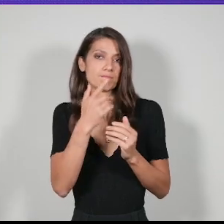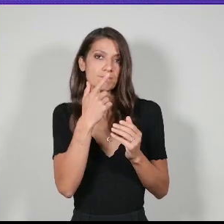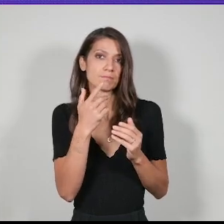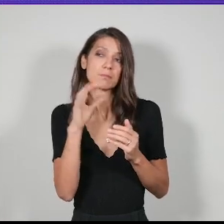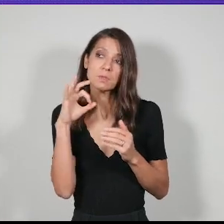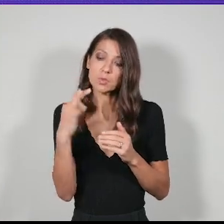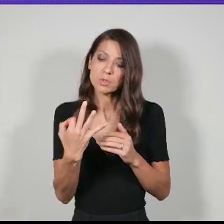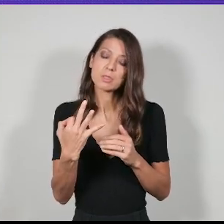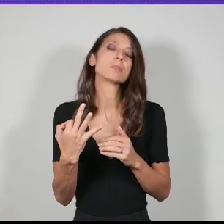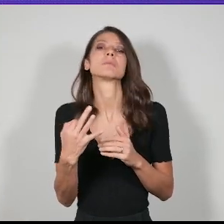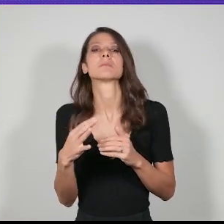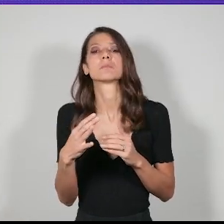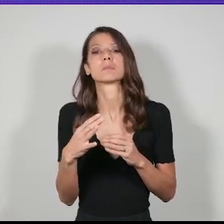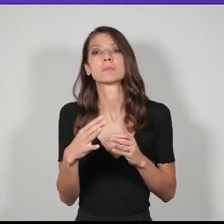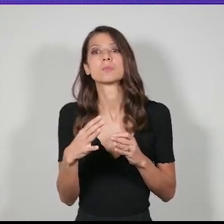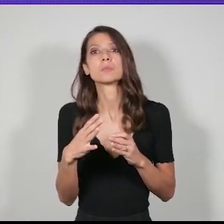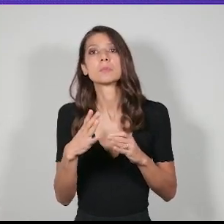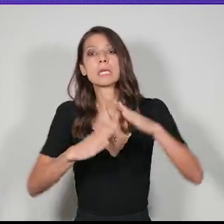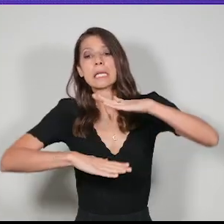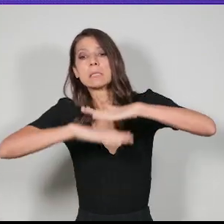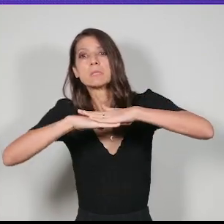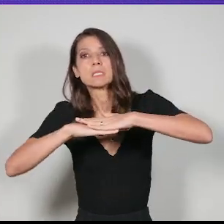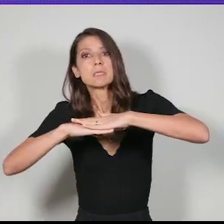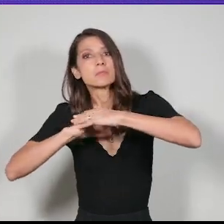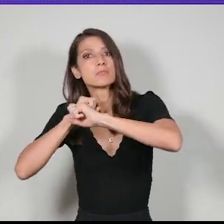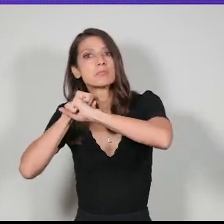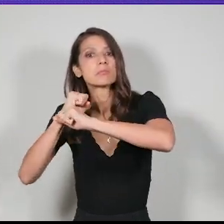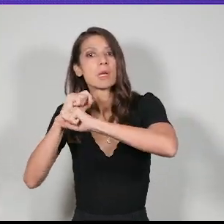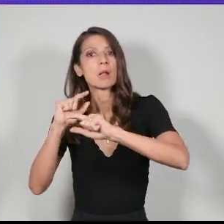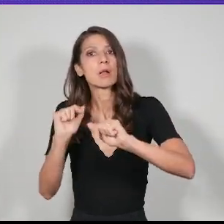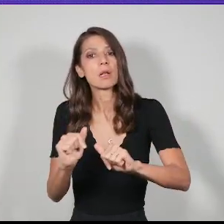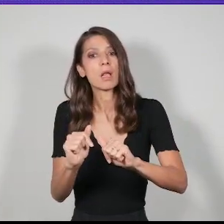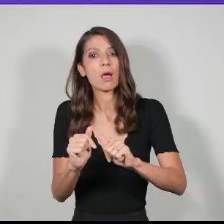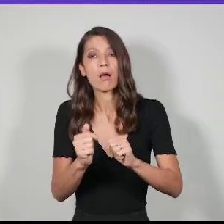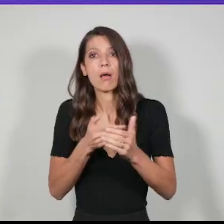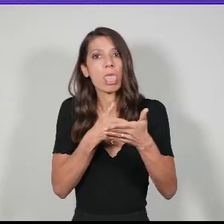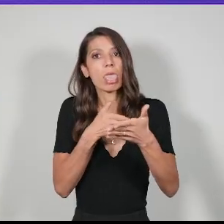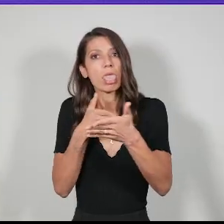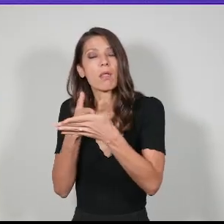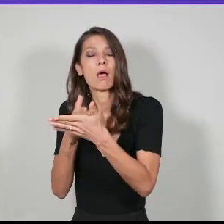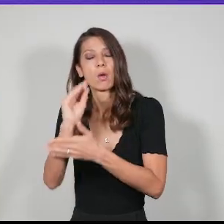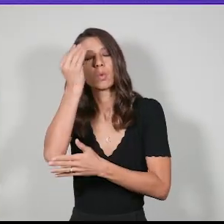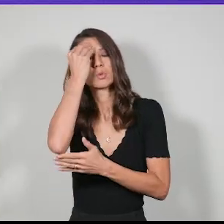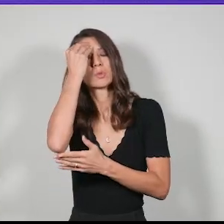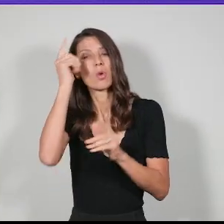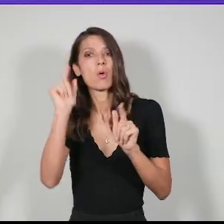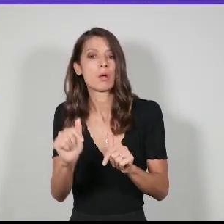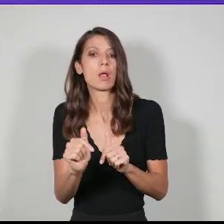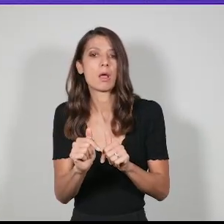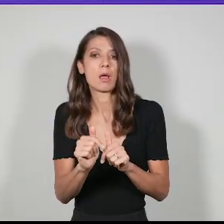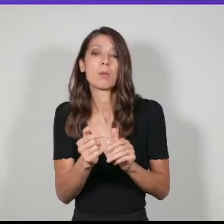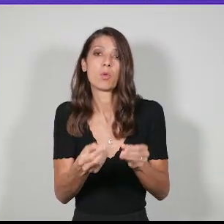limites sur lesquelles ils sont contraintes, sur les freins multiples en fait, qui viennent réinterroger le